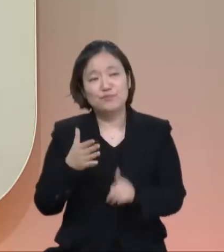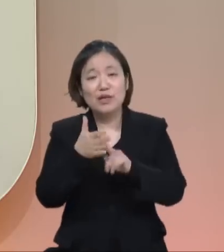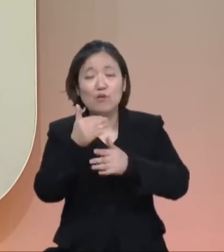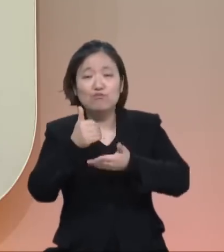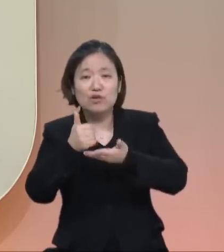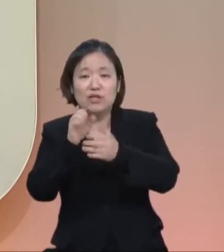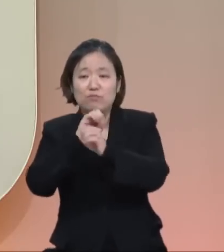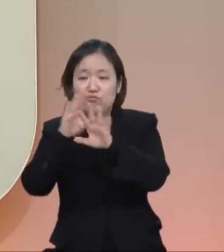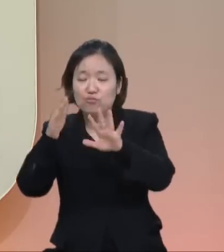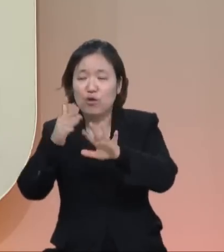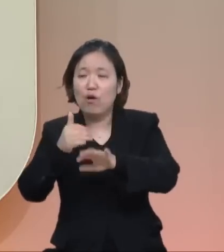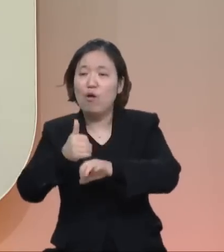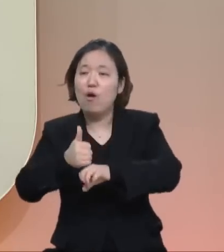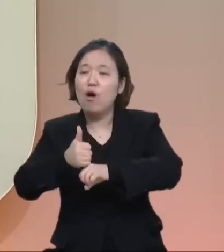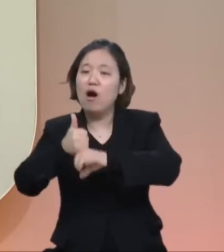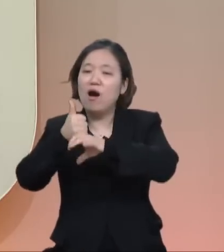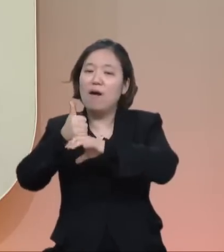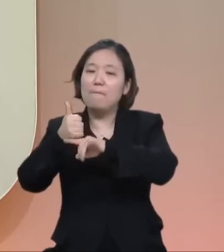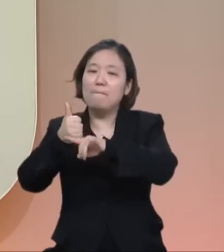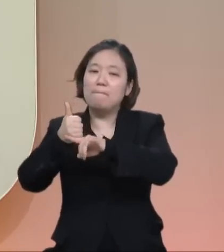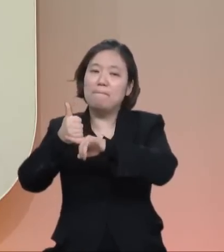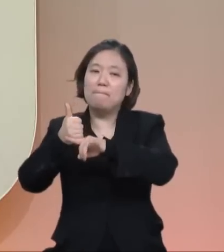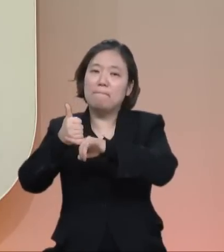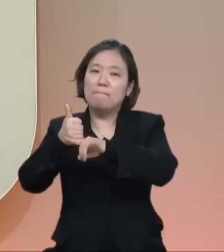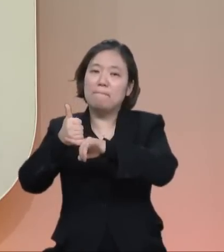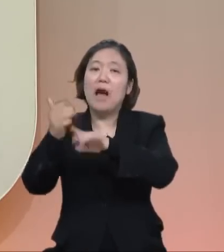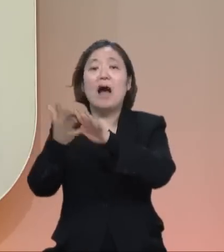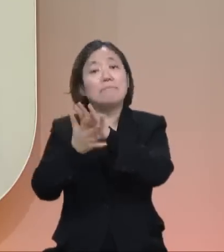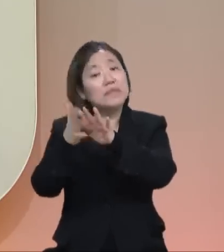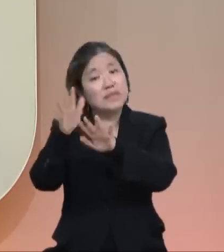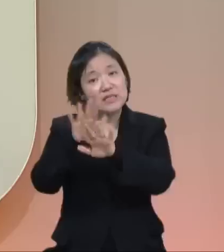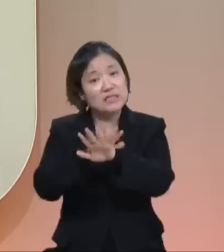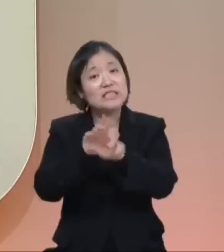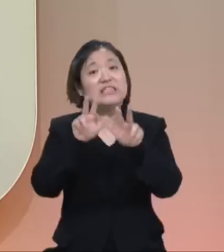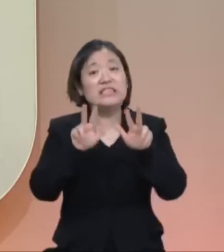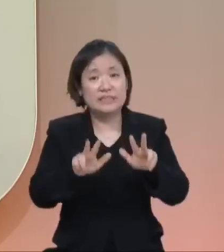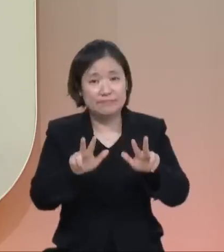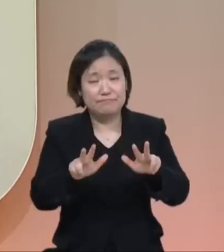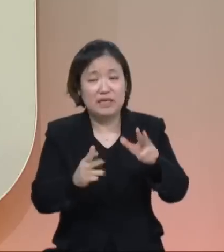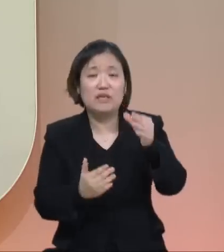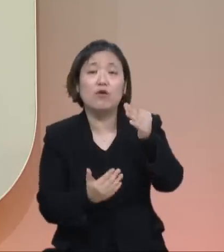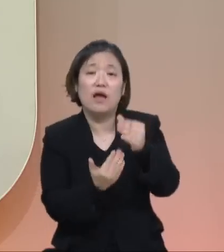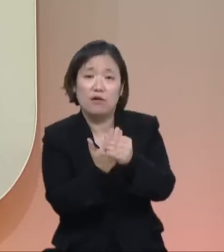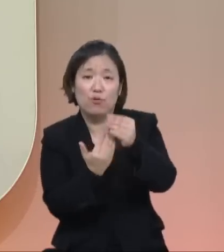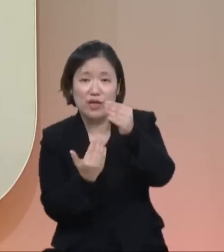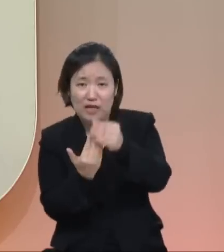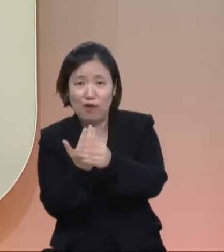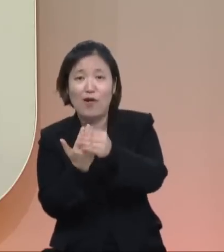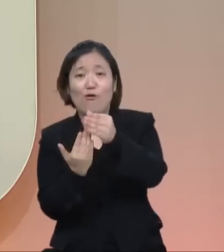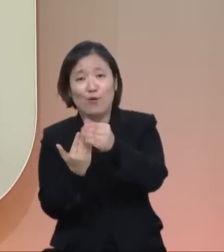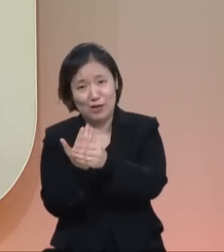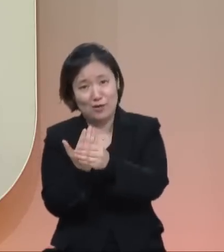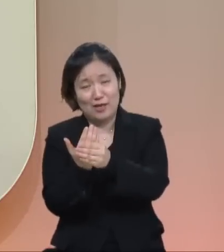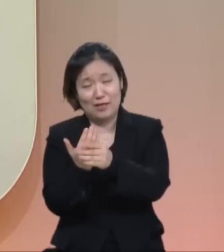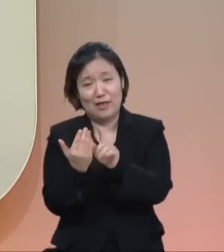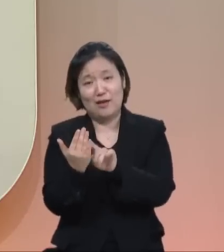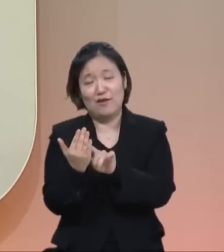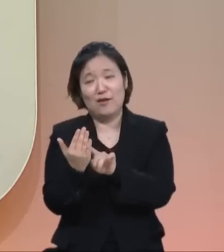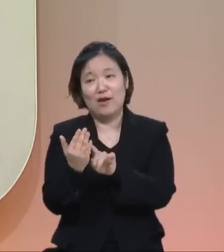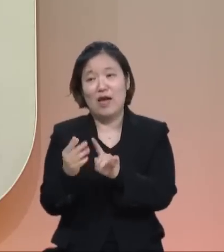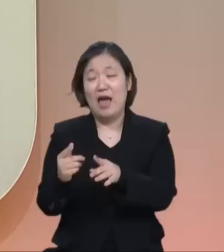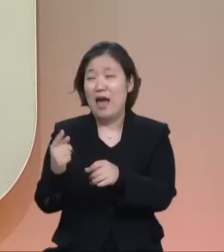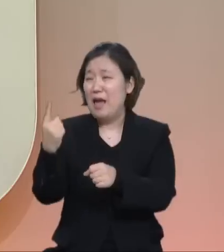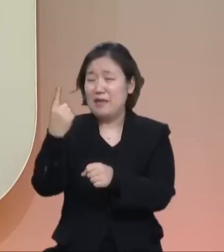불보살님의 카피는 현재 진행형입니다 천년전에 기록되어졌던